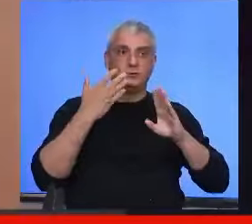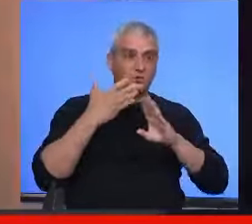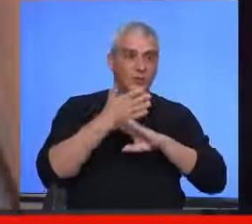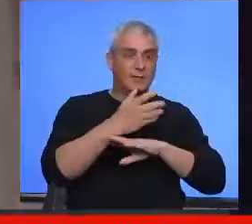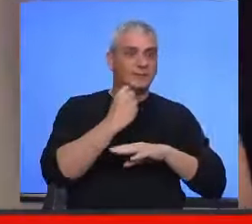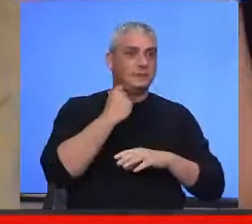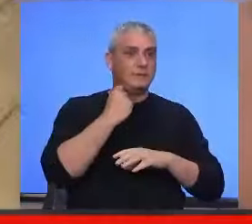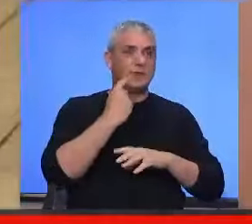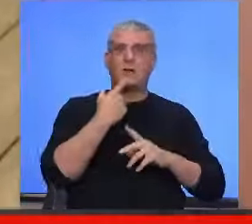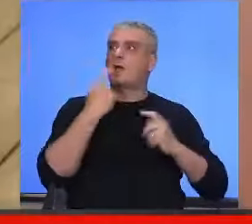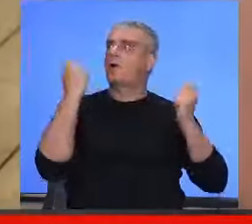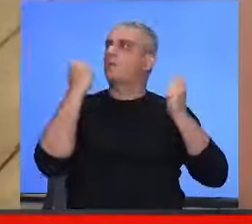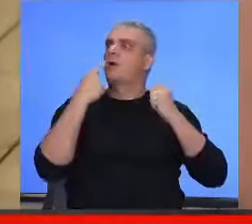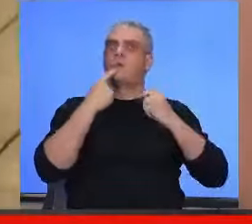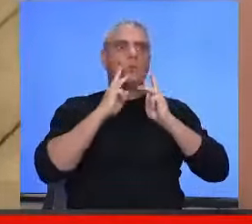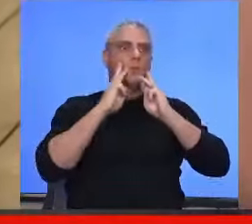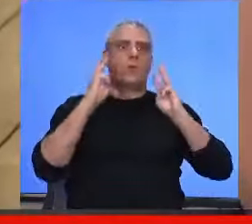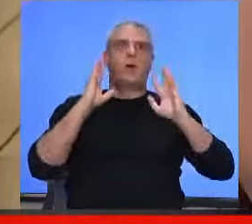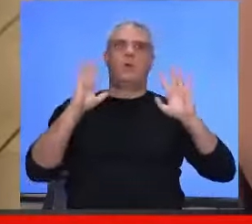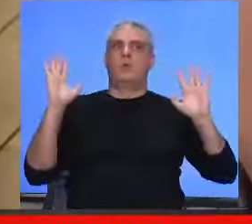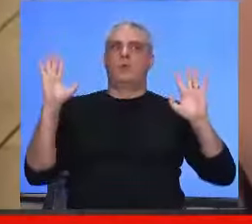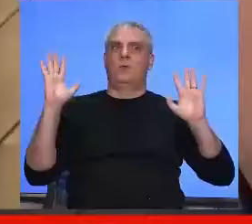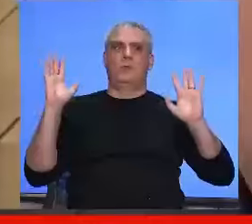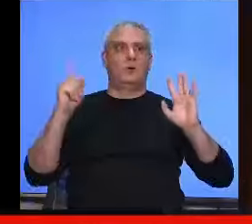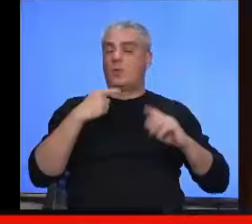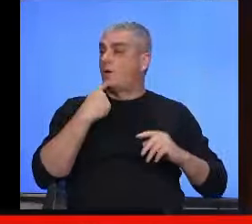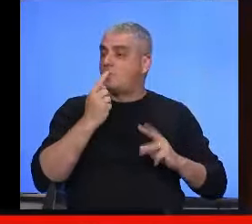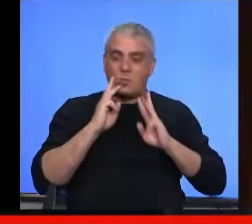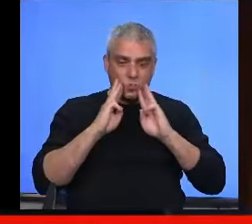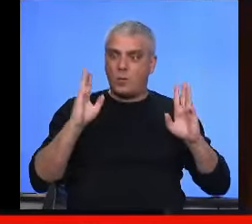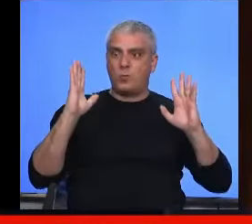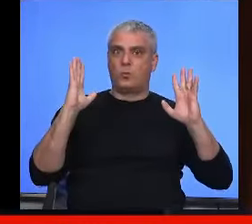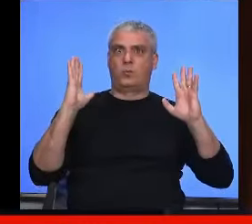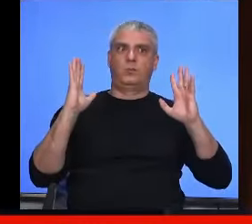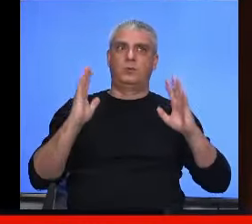ליקב היה קודם כל למום. לא, היה אומר, וואו.